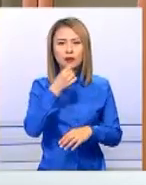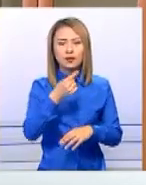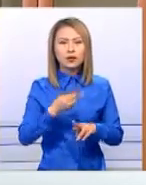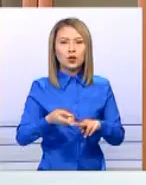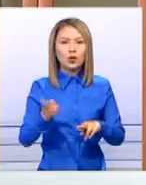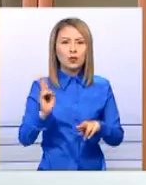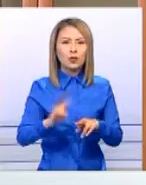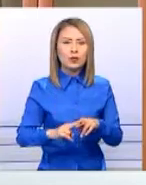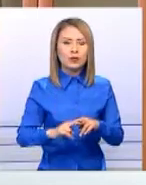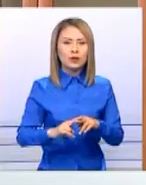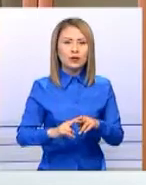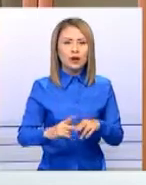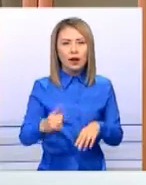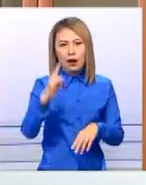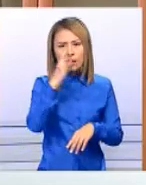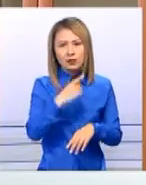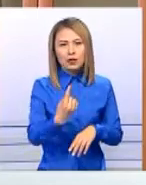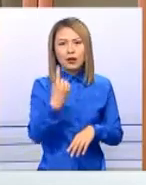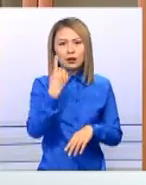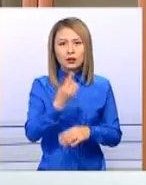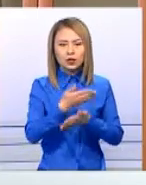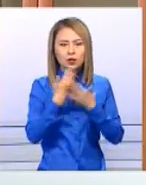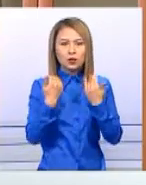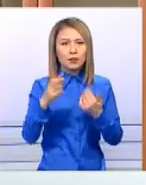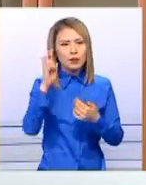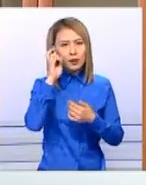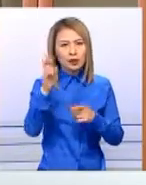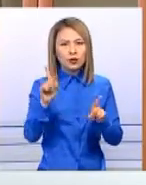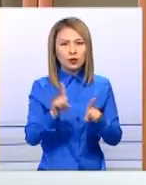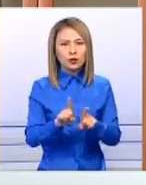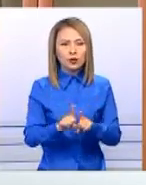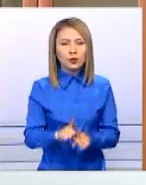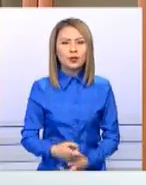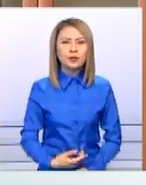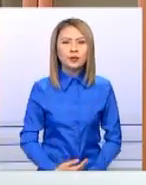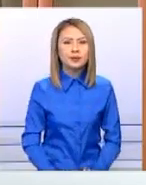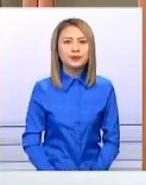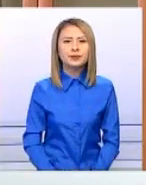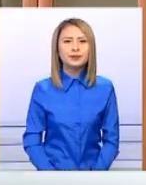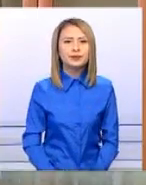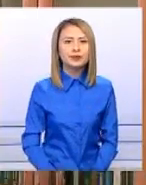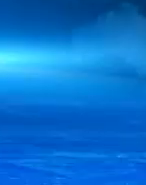қана қазақ халқының тілі емес, ол тағы не ғой, мемлекеттік тілі ғой.